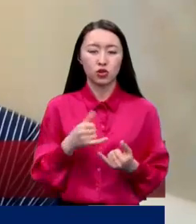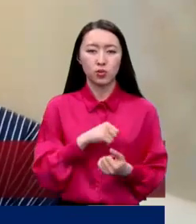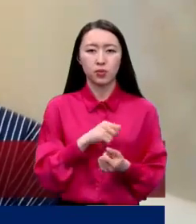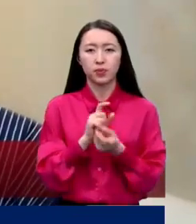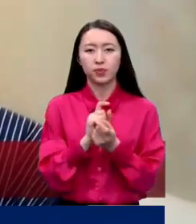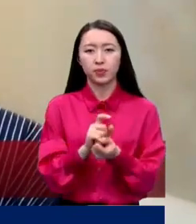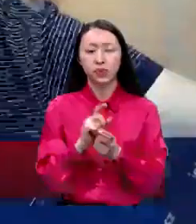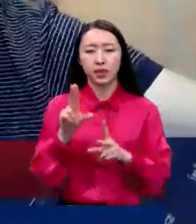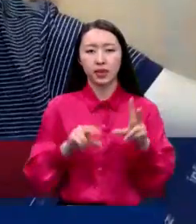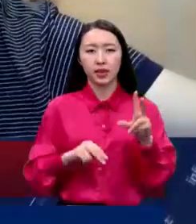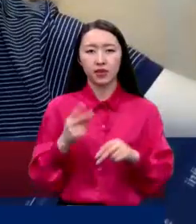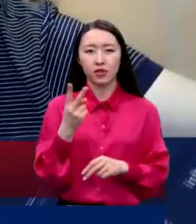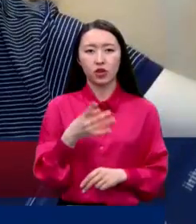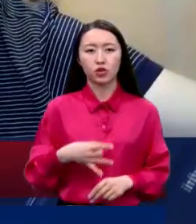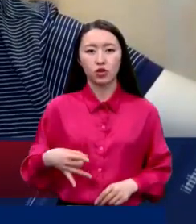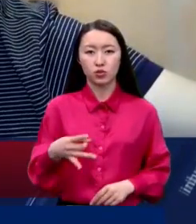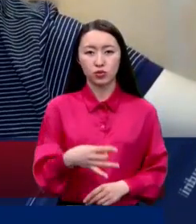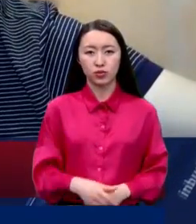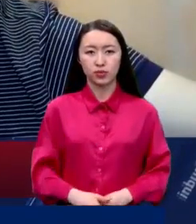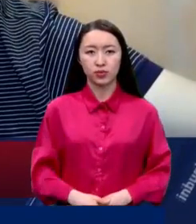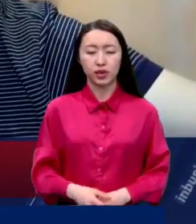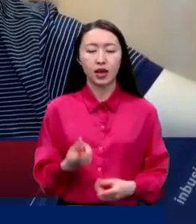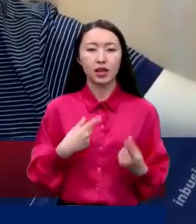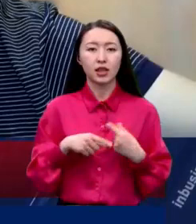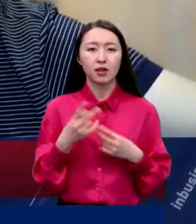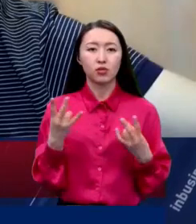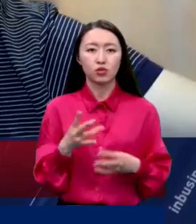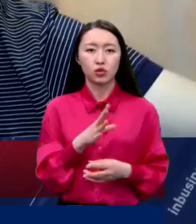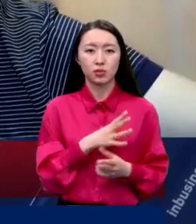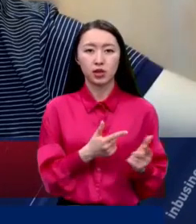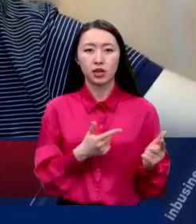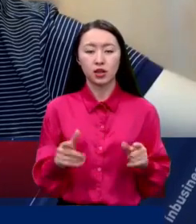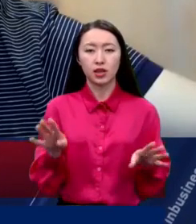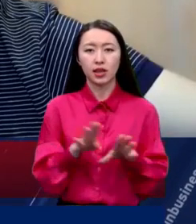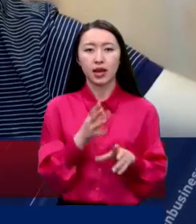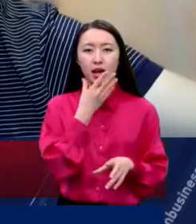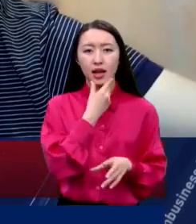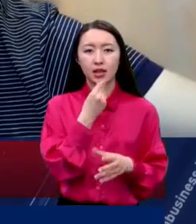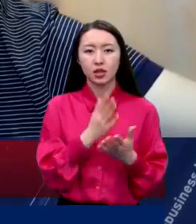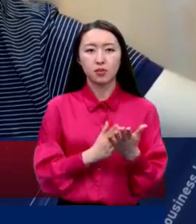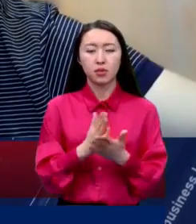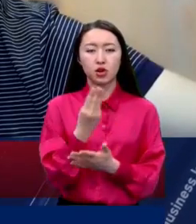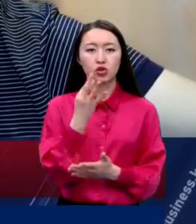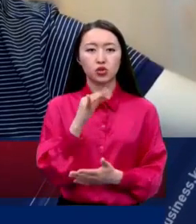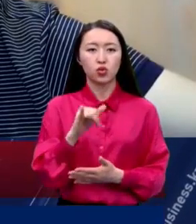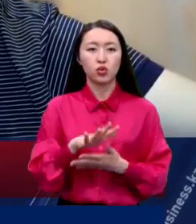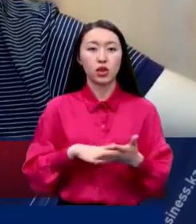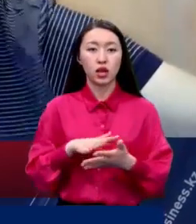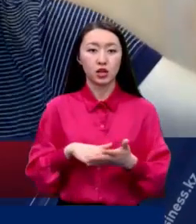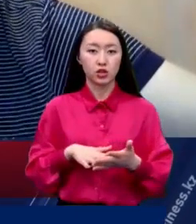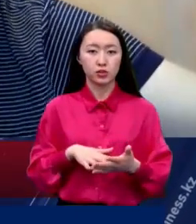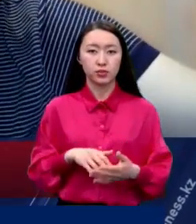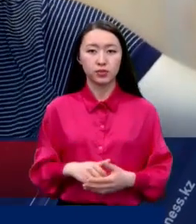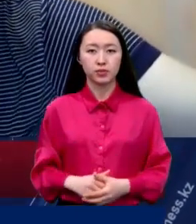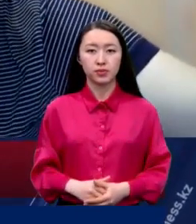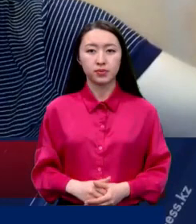в рамках Второй Республики. То есть нам нужно быть готовым к таким вот красивым политическим шоу в дальнейшем. Ну, вот... ну